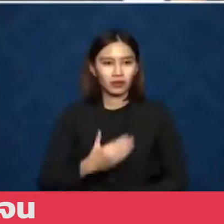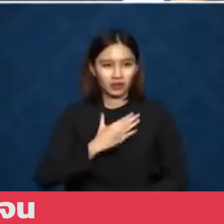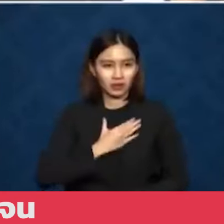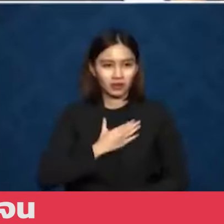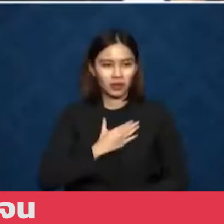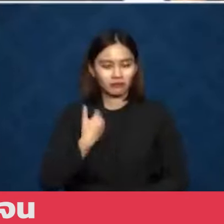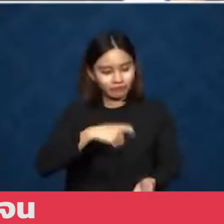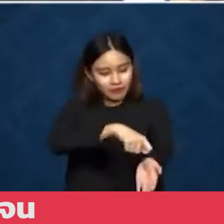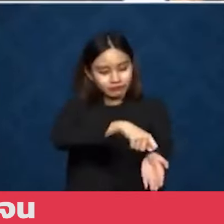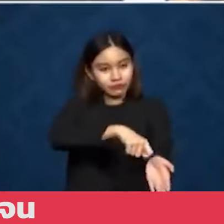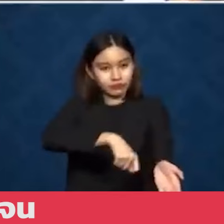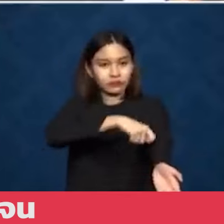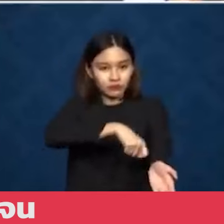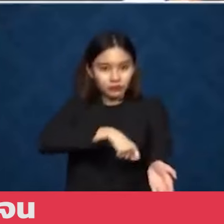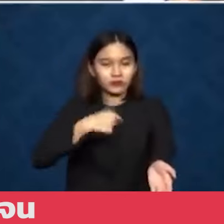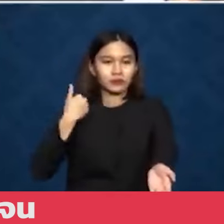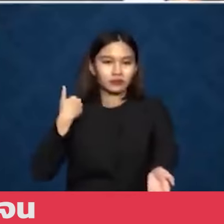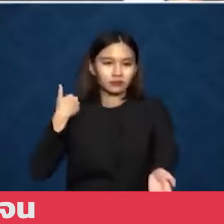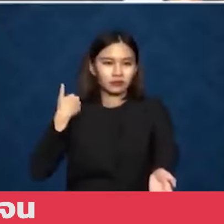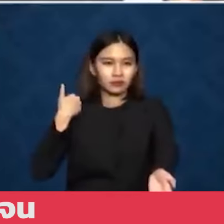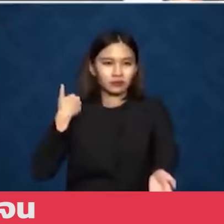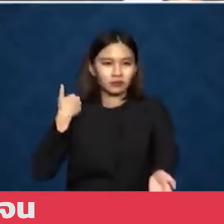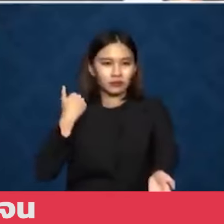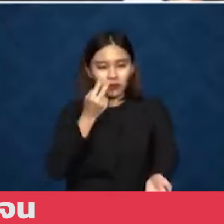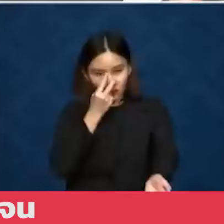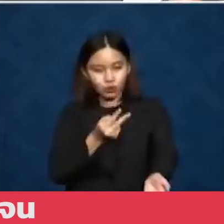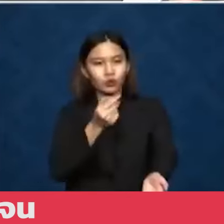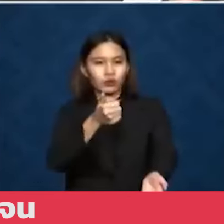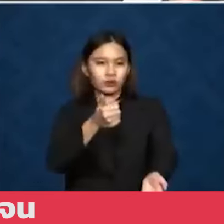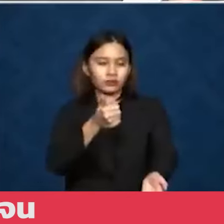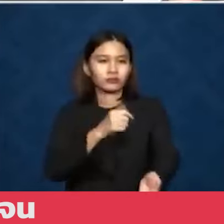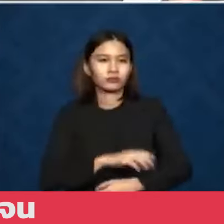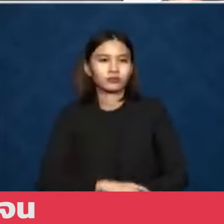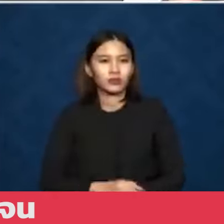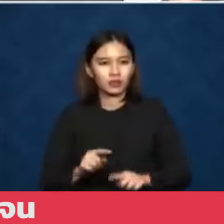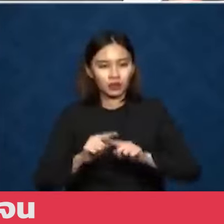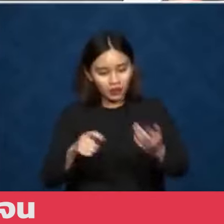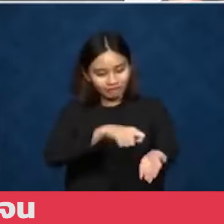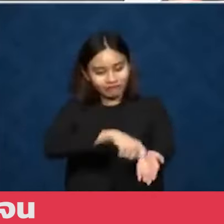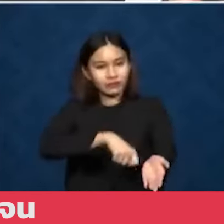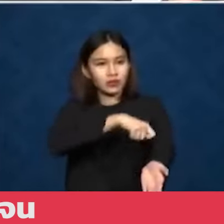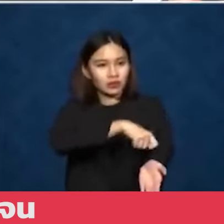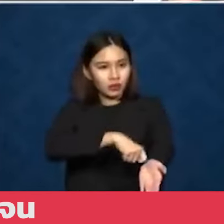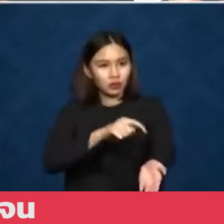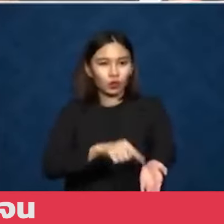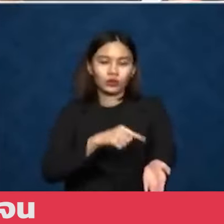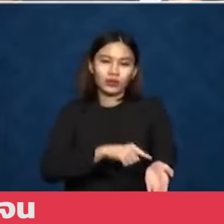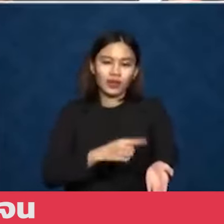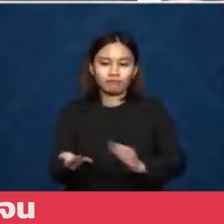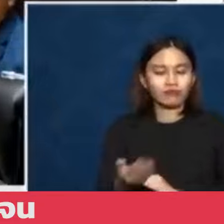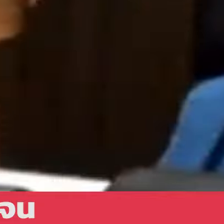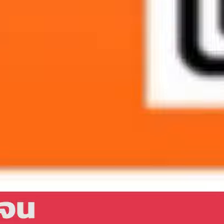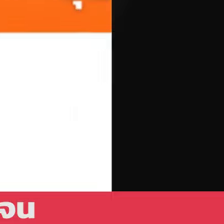ยจะได้รู้ถึงการต่อสู้และตั้งคำถามดังๆว่ารัฐบาลได้ให้ความสำคัญกับปัญหาสุขภาพจิตจริงหรือไม่ยอด